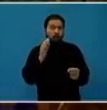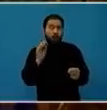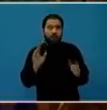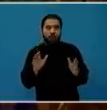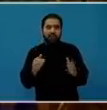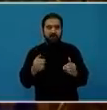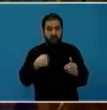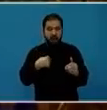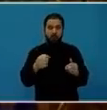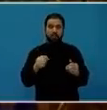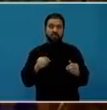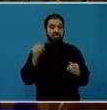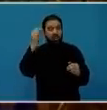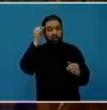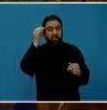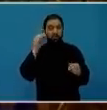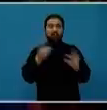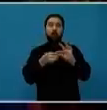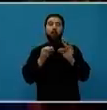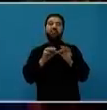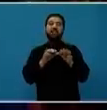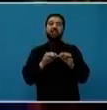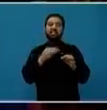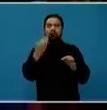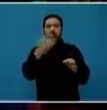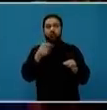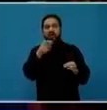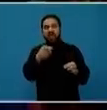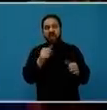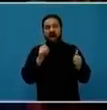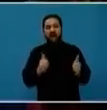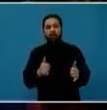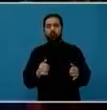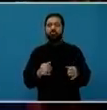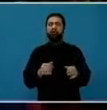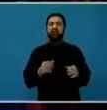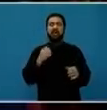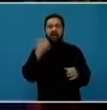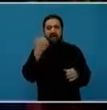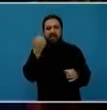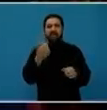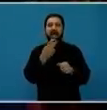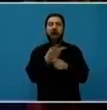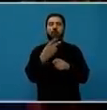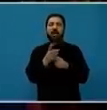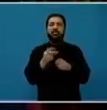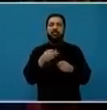cuvinte folosesc anumiți oameni atunci când, din anumite pricini, sunt supărați pe ei sau pe